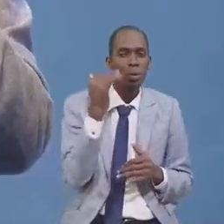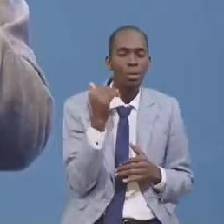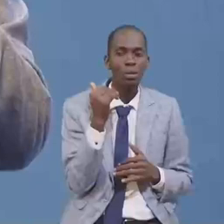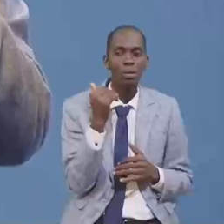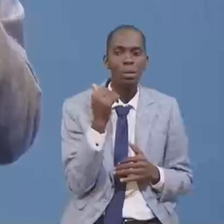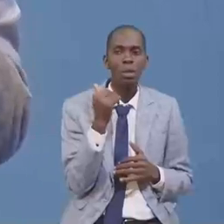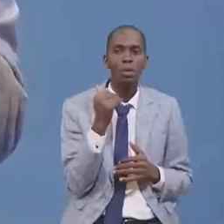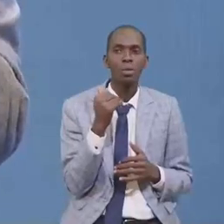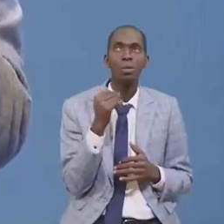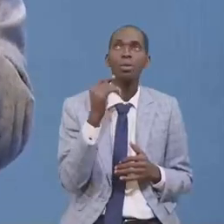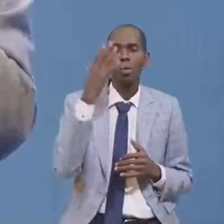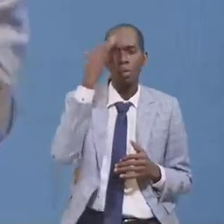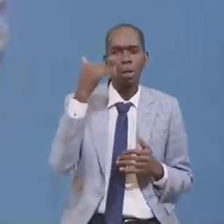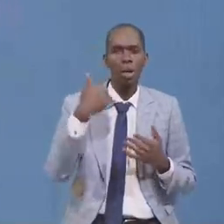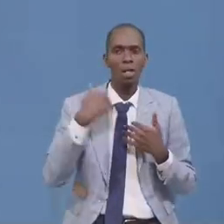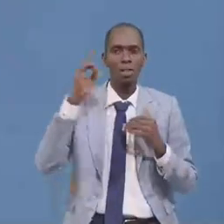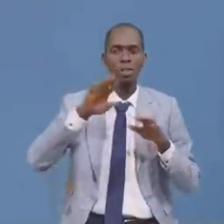Pourquoi t'a-t-il alors donné le salut?